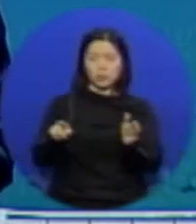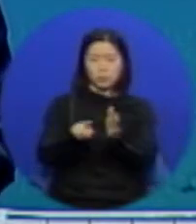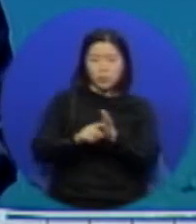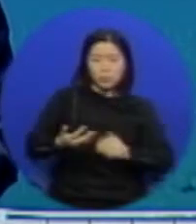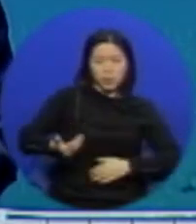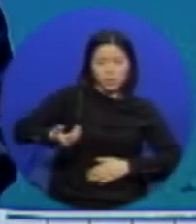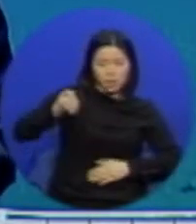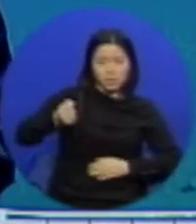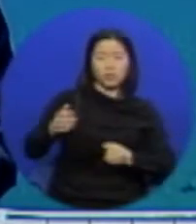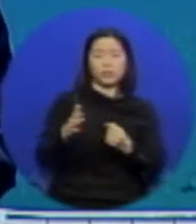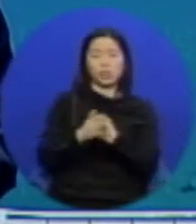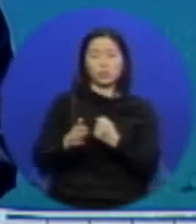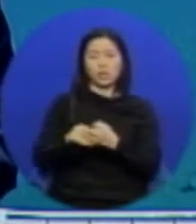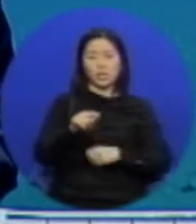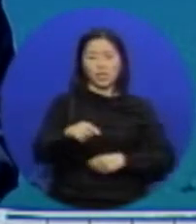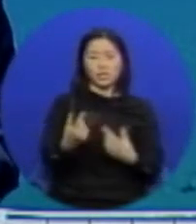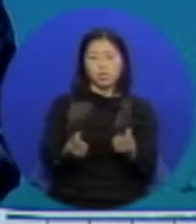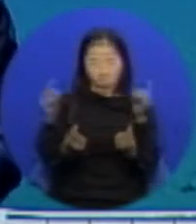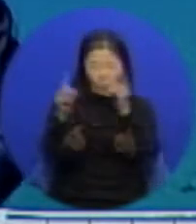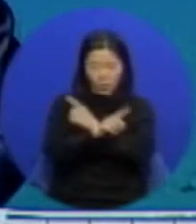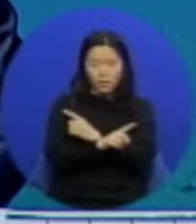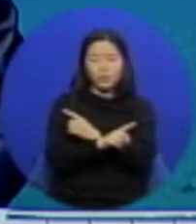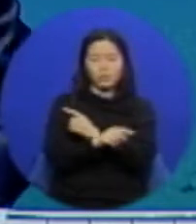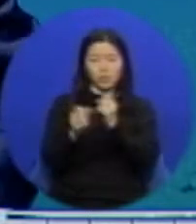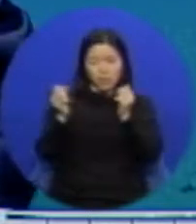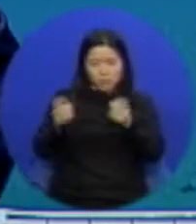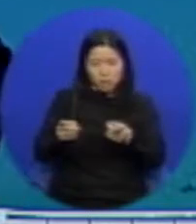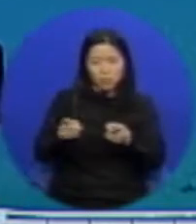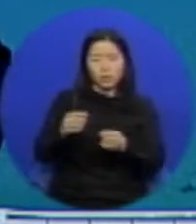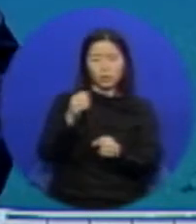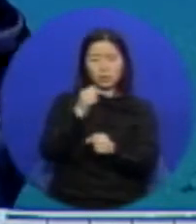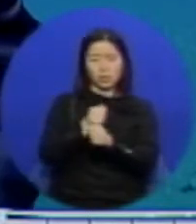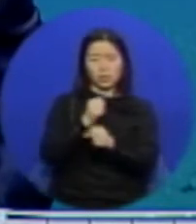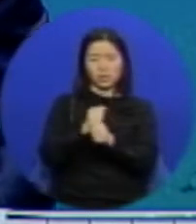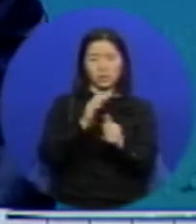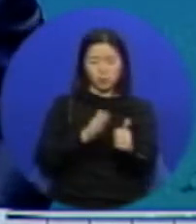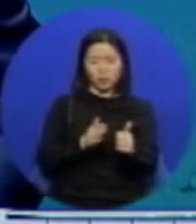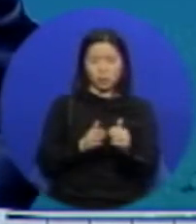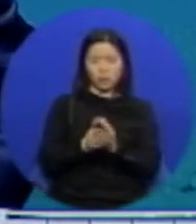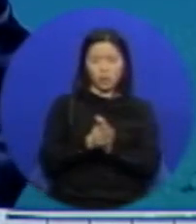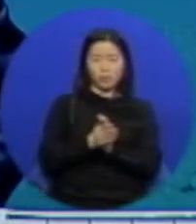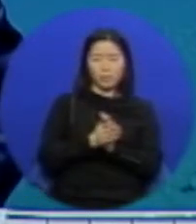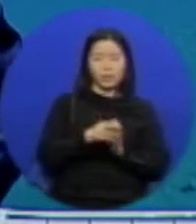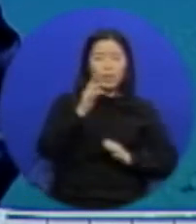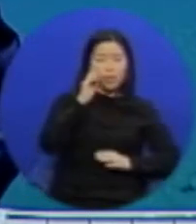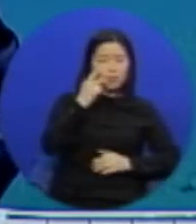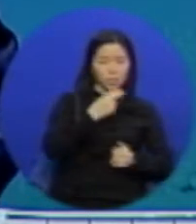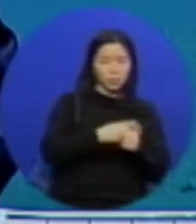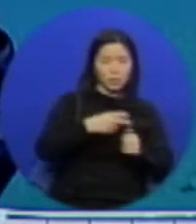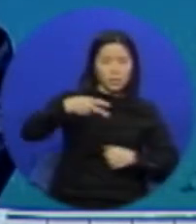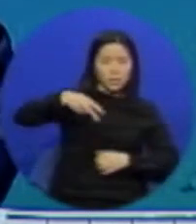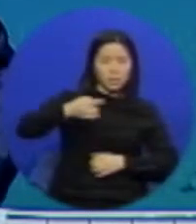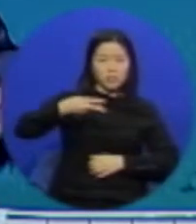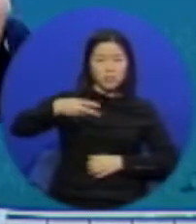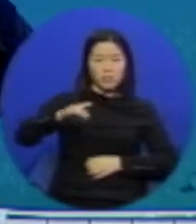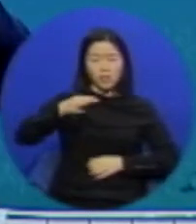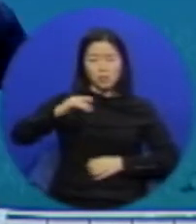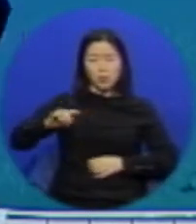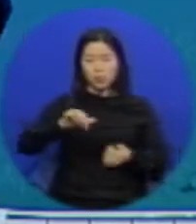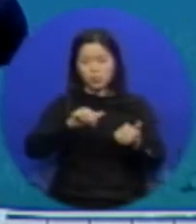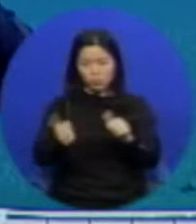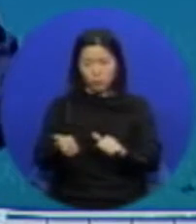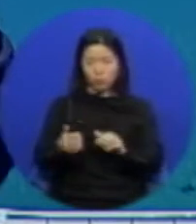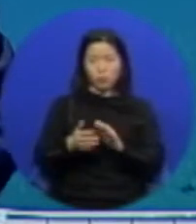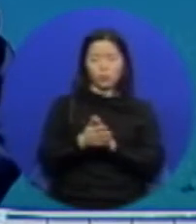일으키 실 수 있었던 거죠 사도 바울은 스데반 집사를 죽인 자고 베드로 사도는 예수님을